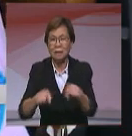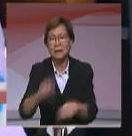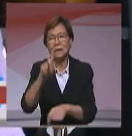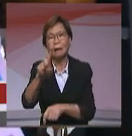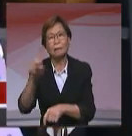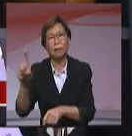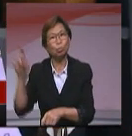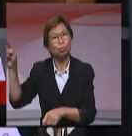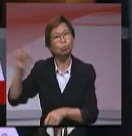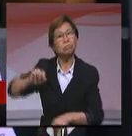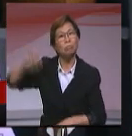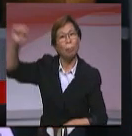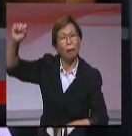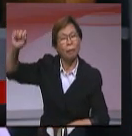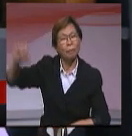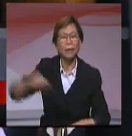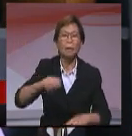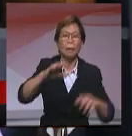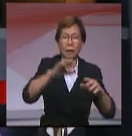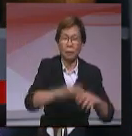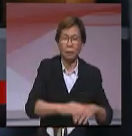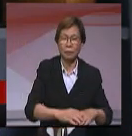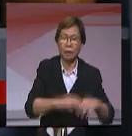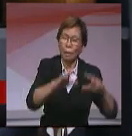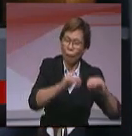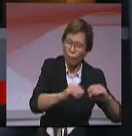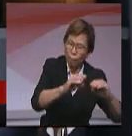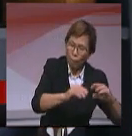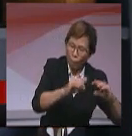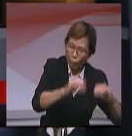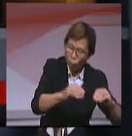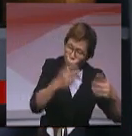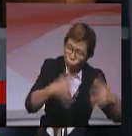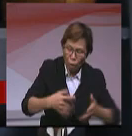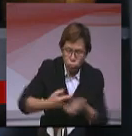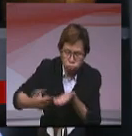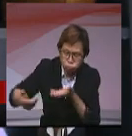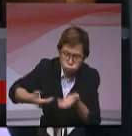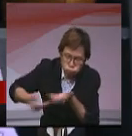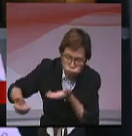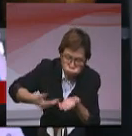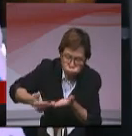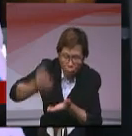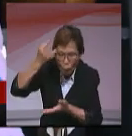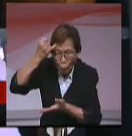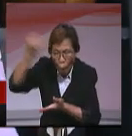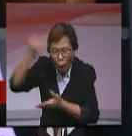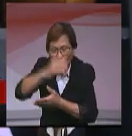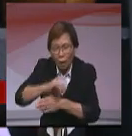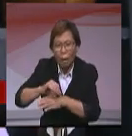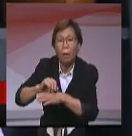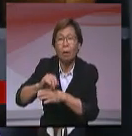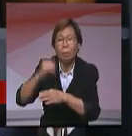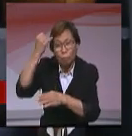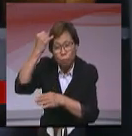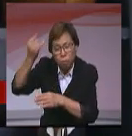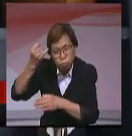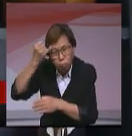Datu. Sidang hari ini setelah mengadakan perbincangan dan mendapat pandangan dan nasihat